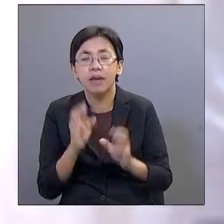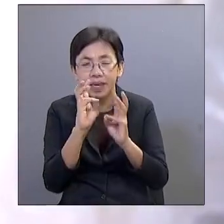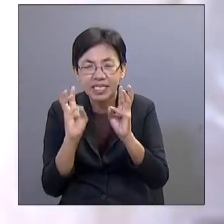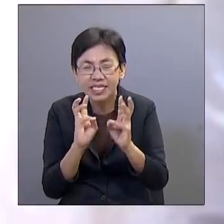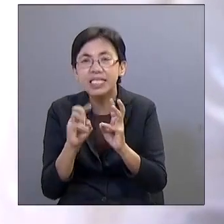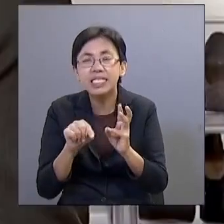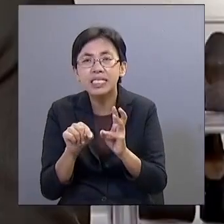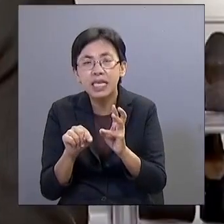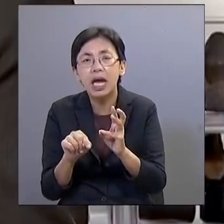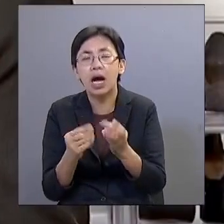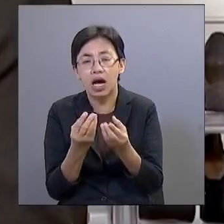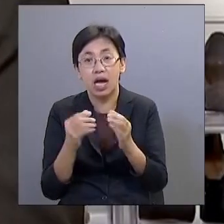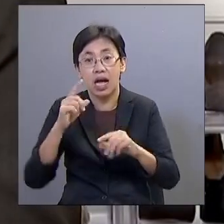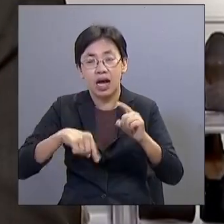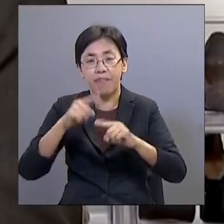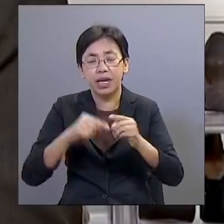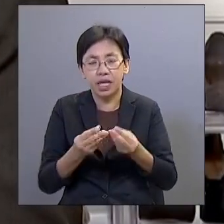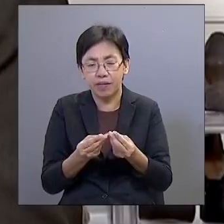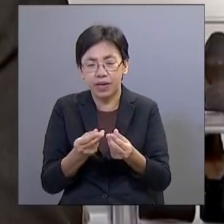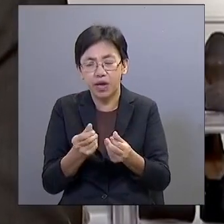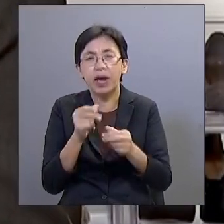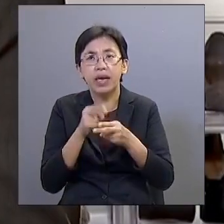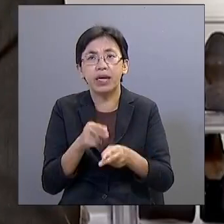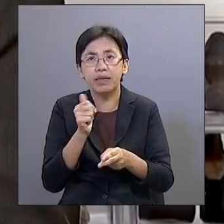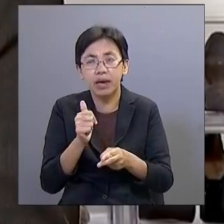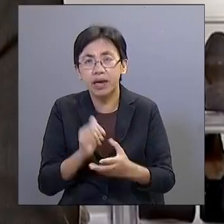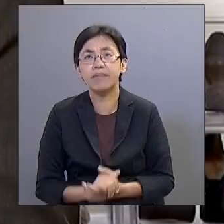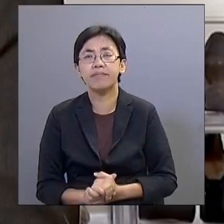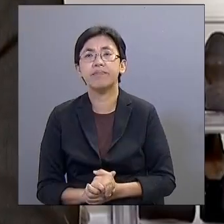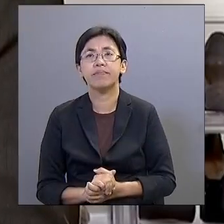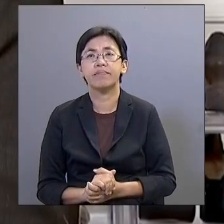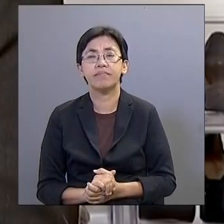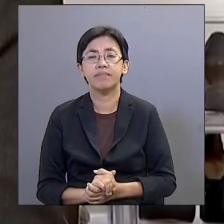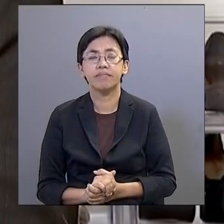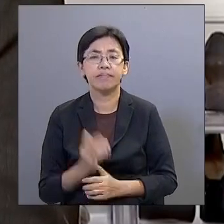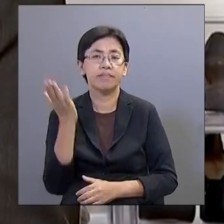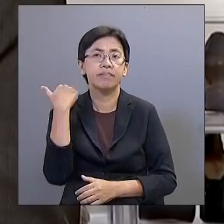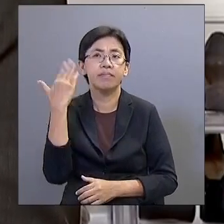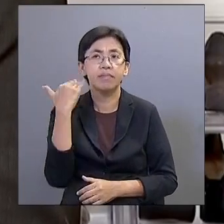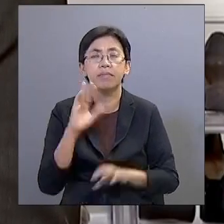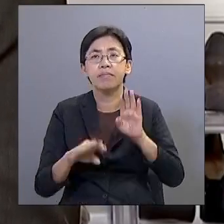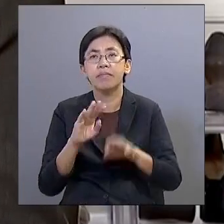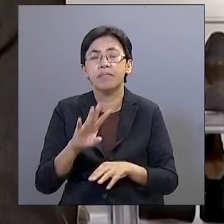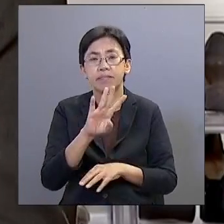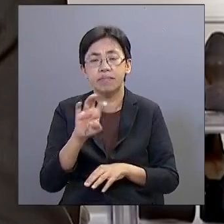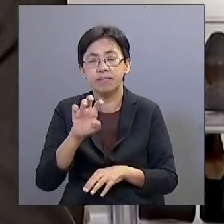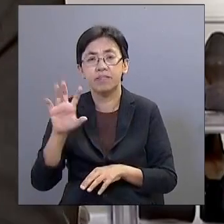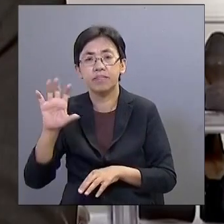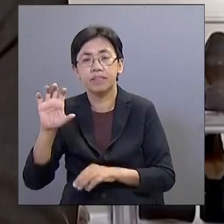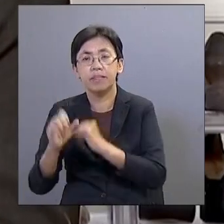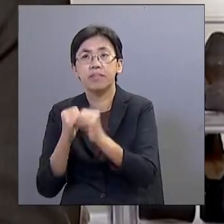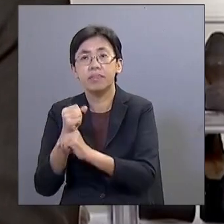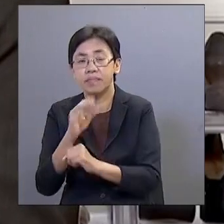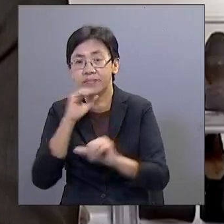ซึ่งมันสามารถทำให้พลาสติกเนี่ยสามารถย่อยสลายได้ทางชีวภาพก็จากปกติที่ย่อยประมาณ 4-500 ปีเนี่ยเมื่อใส่ส